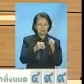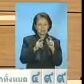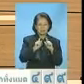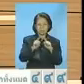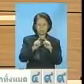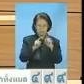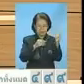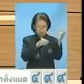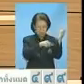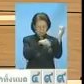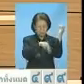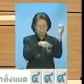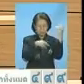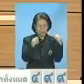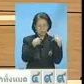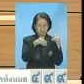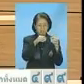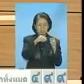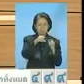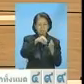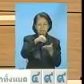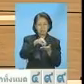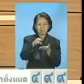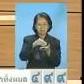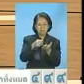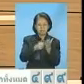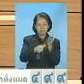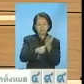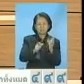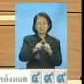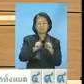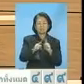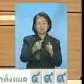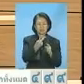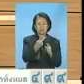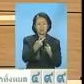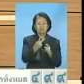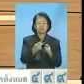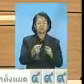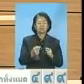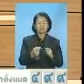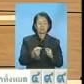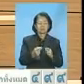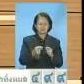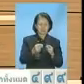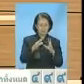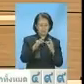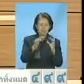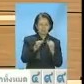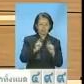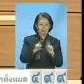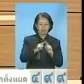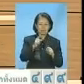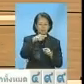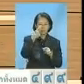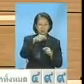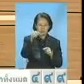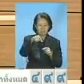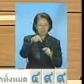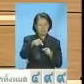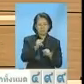จฮะเรื่องหลายเรื่องเปิดเผยไม่ได้เรื่องหลายเรื่องพูดที่นี่ไม่ได้เ